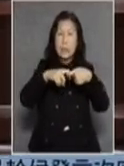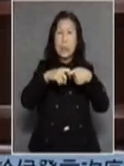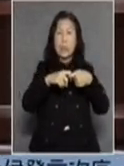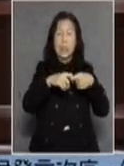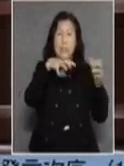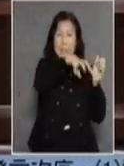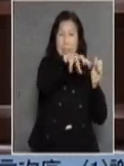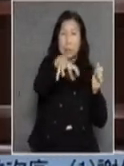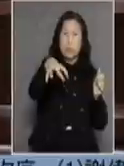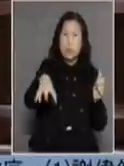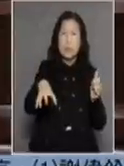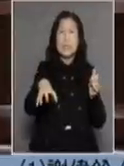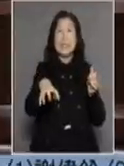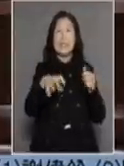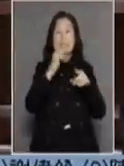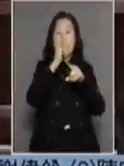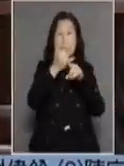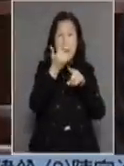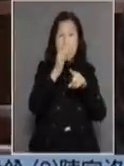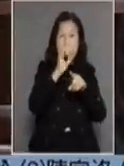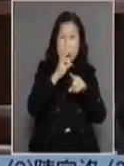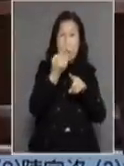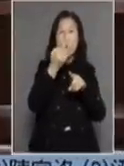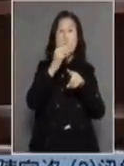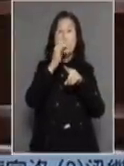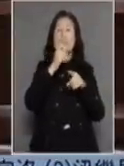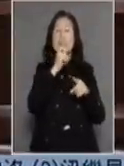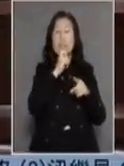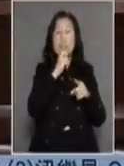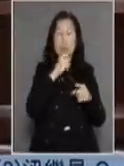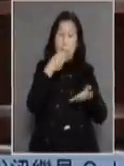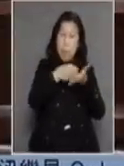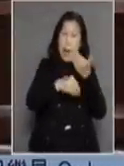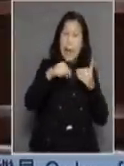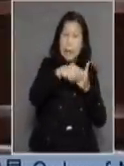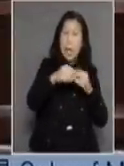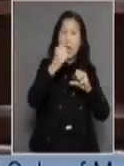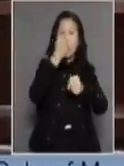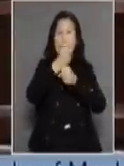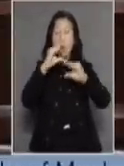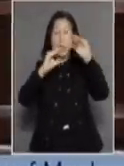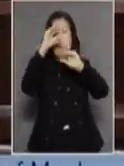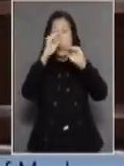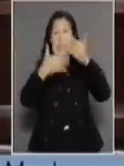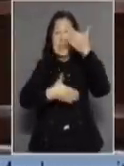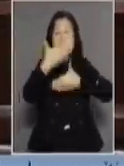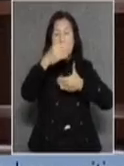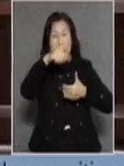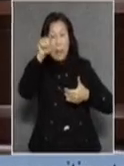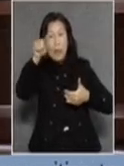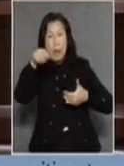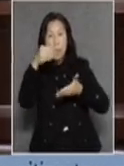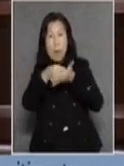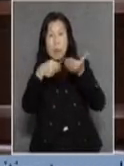區每一季的賣地量、施工的進度、樓市審批量